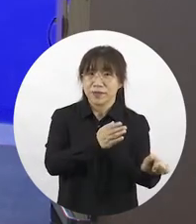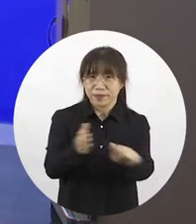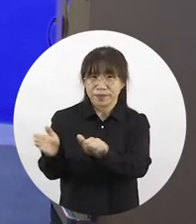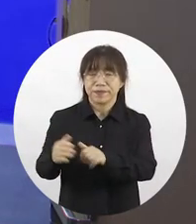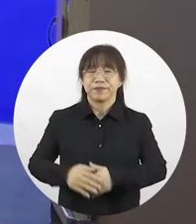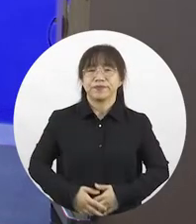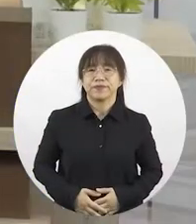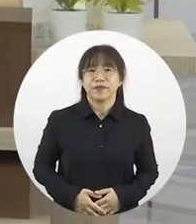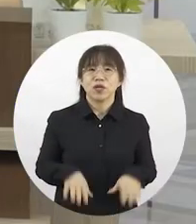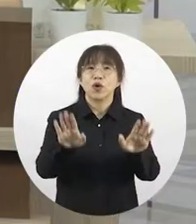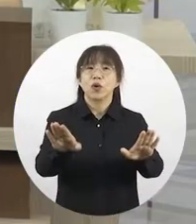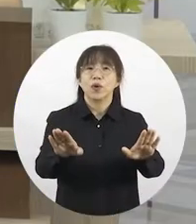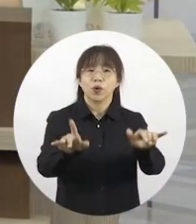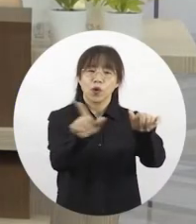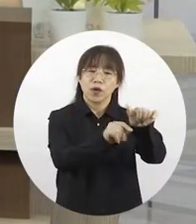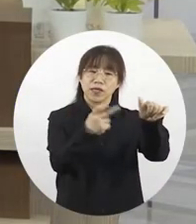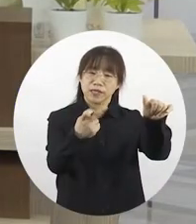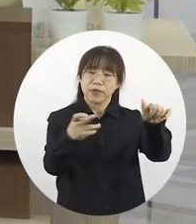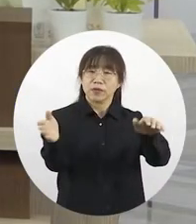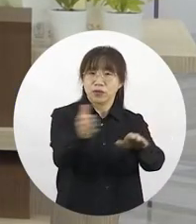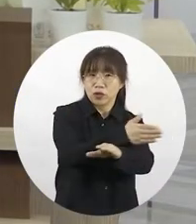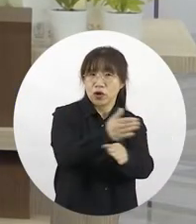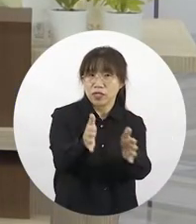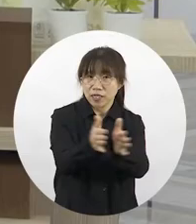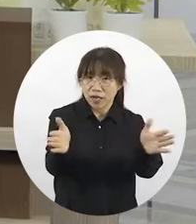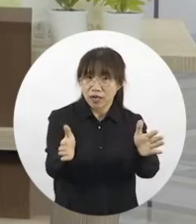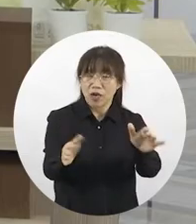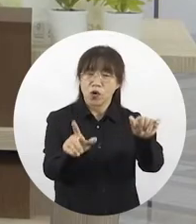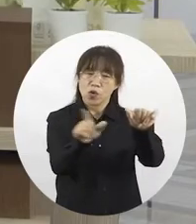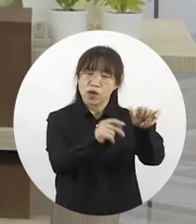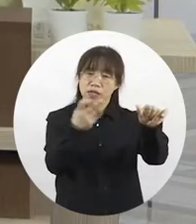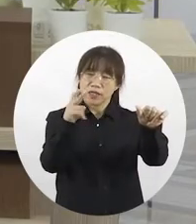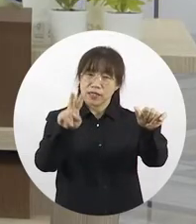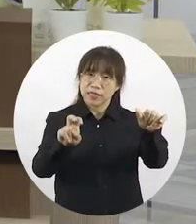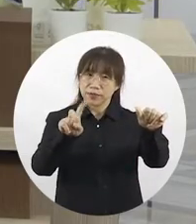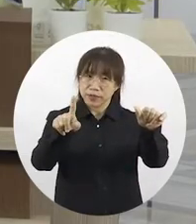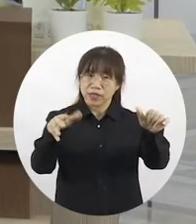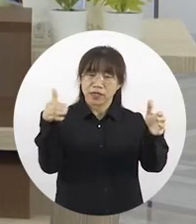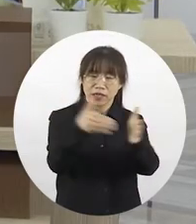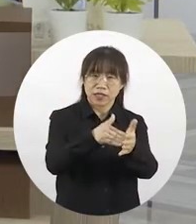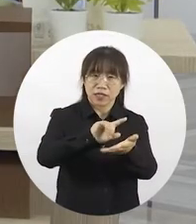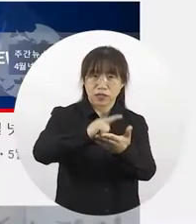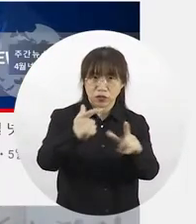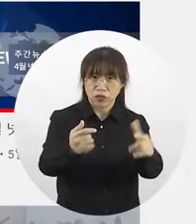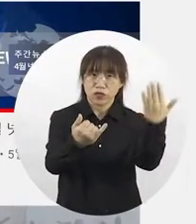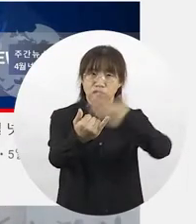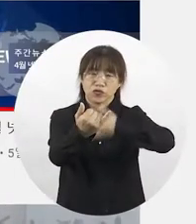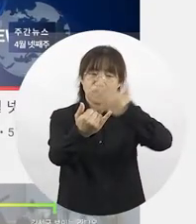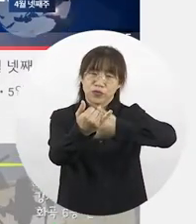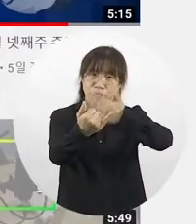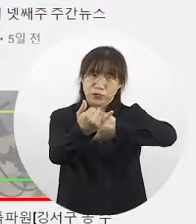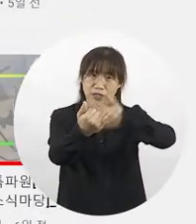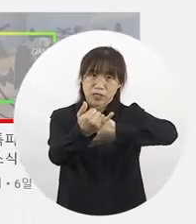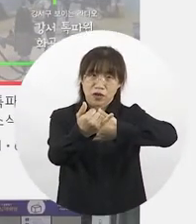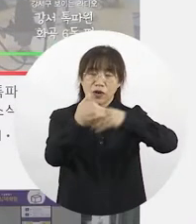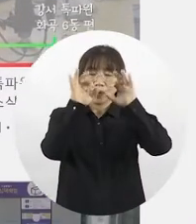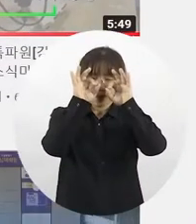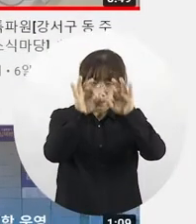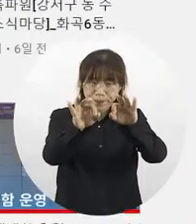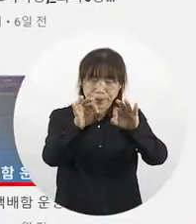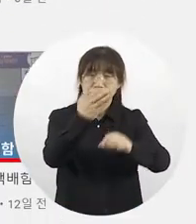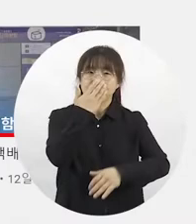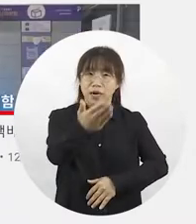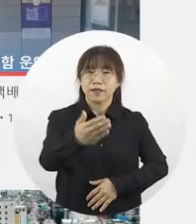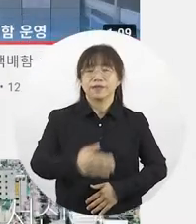부탁드립니다. 오는 12일부터 시작되는 강좌는 21일까지 강서구청 유튜브 채널에서 사전 신청